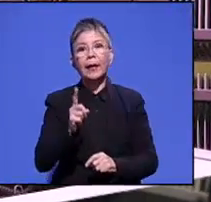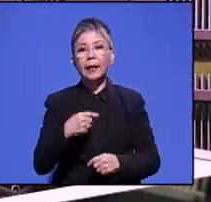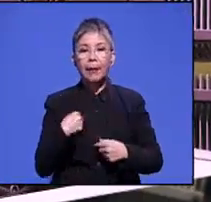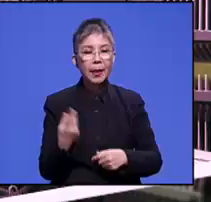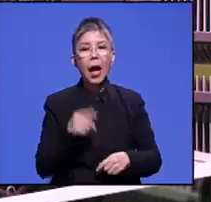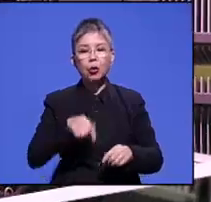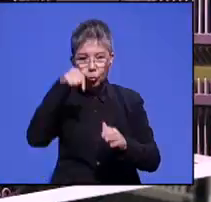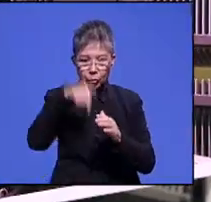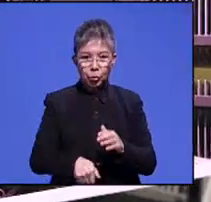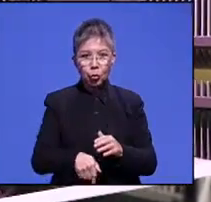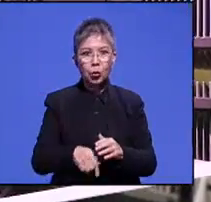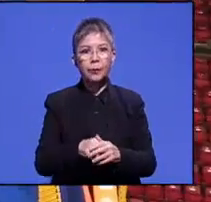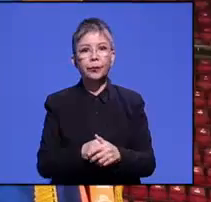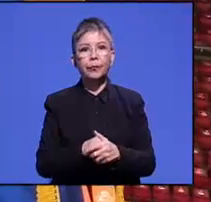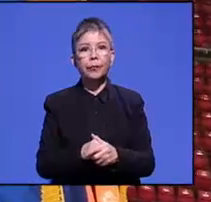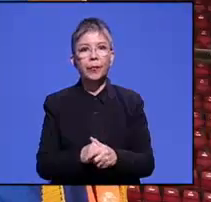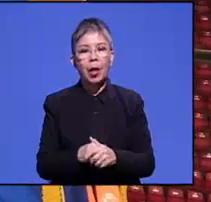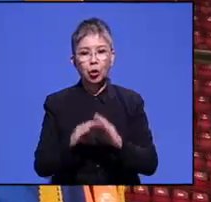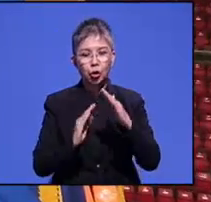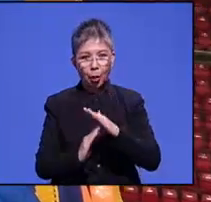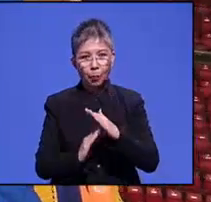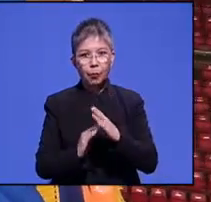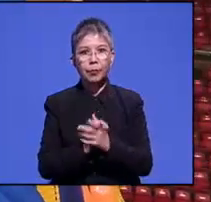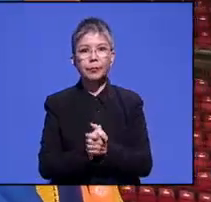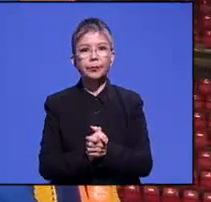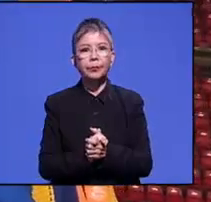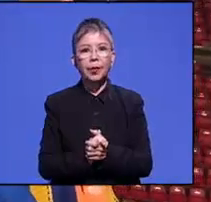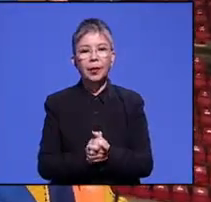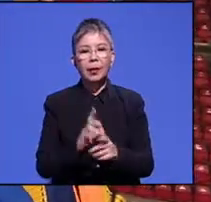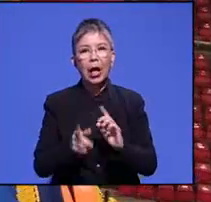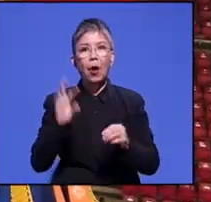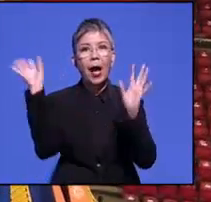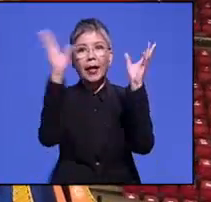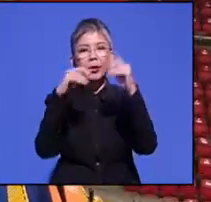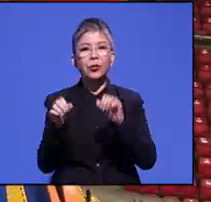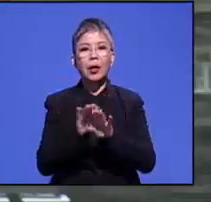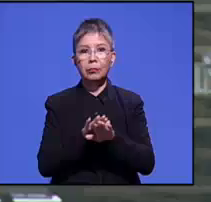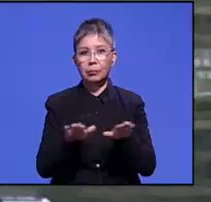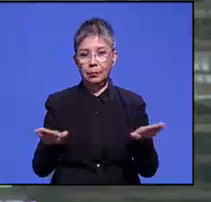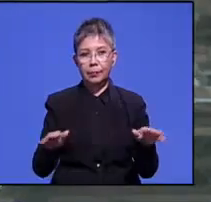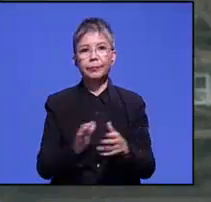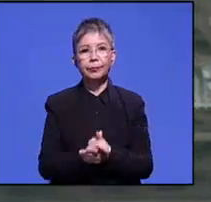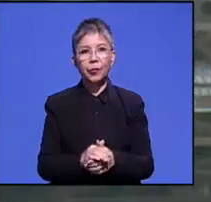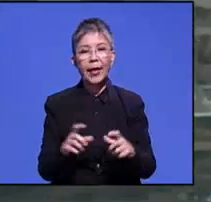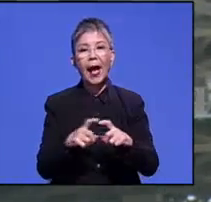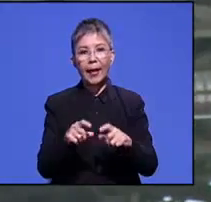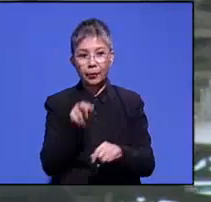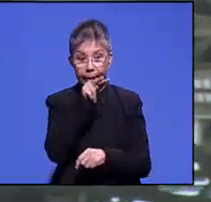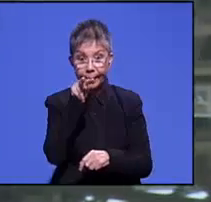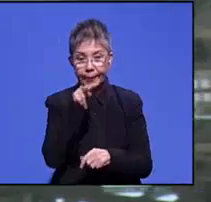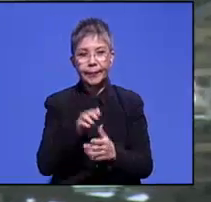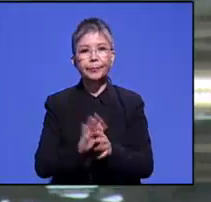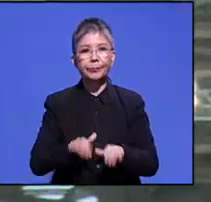kami harus segera turun dan pengecekan akan melanjutkan dilain hari atau ketika kondisi angin sudah dalam kondisi kondusif untuk